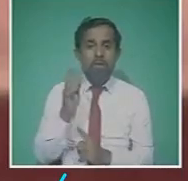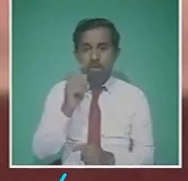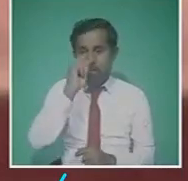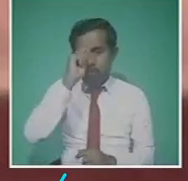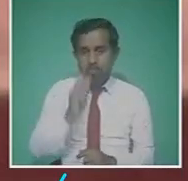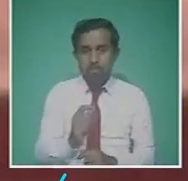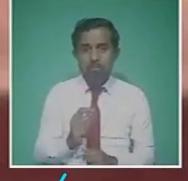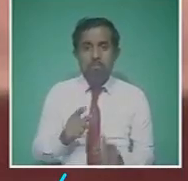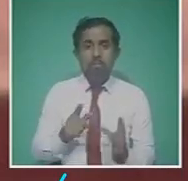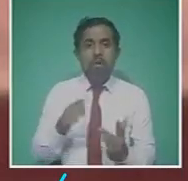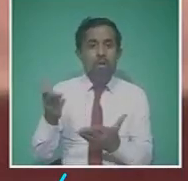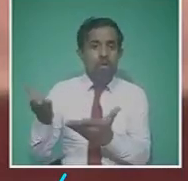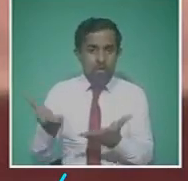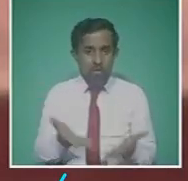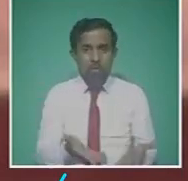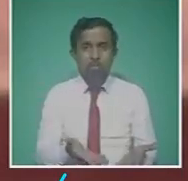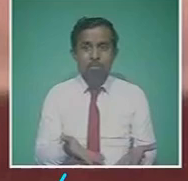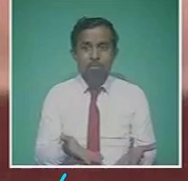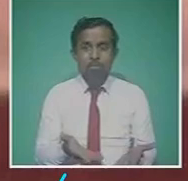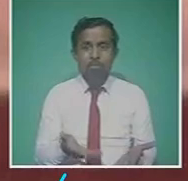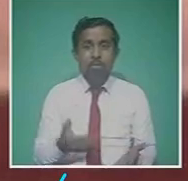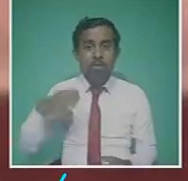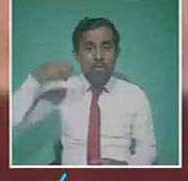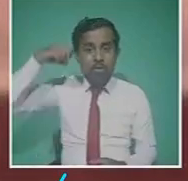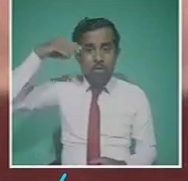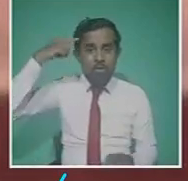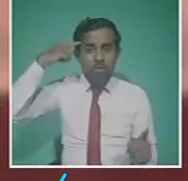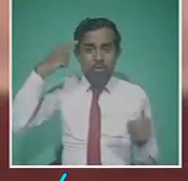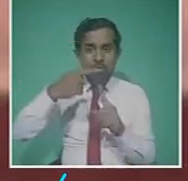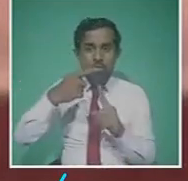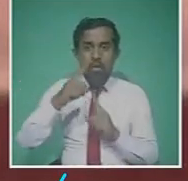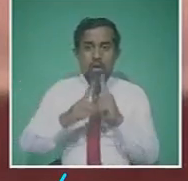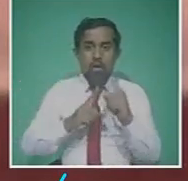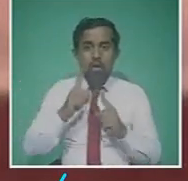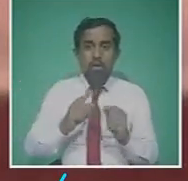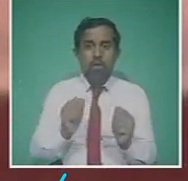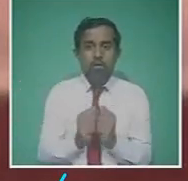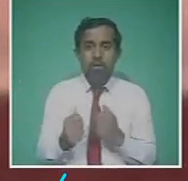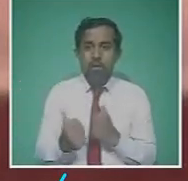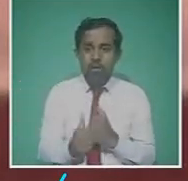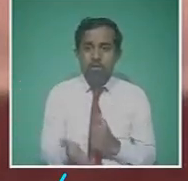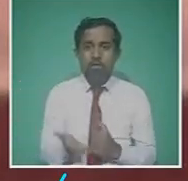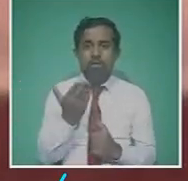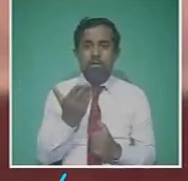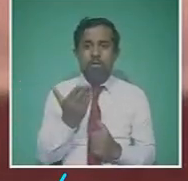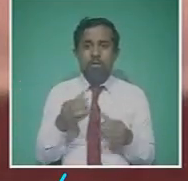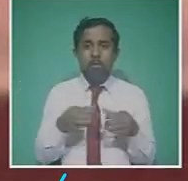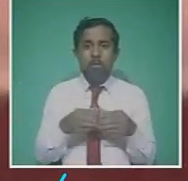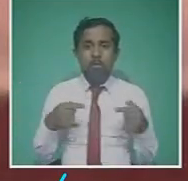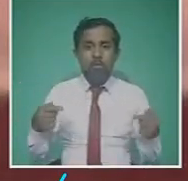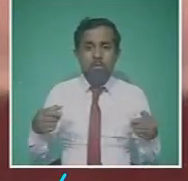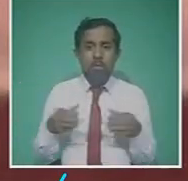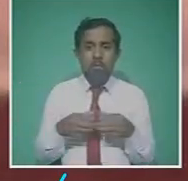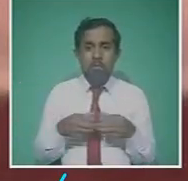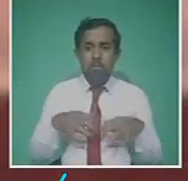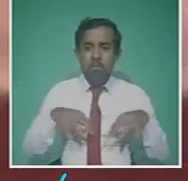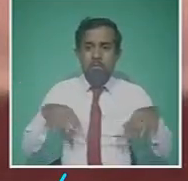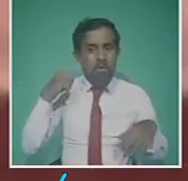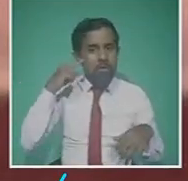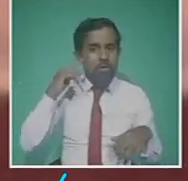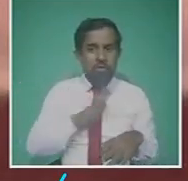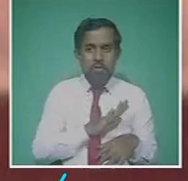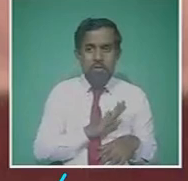මෙන්න මේකට ආරාධනා කරලා තියෙනවා බලශක්තිය සම්බන්ධයෙන් කතා කරලා වැඩපිළිවෙලක් හදන්න පක්ෂ විපක්ෂ භේදයකින් තොරව